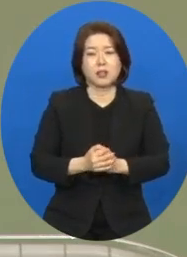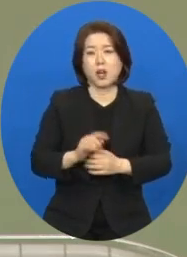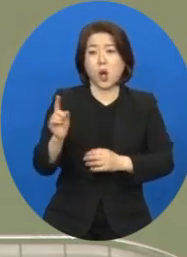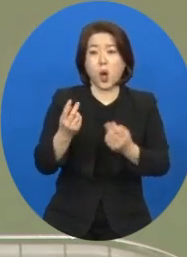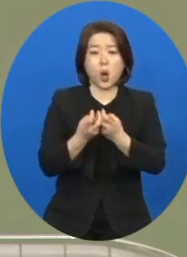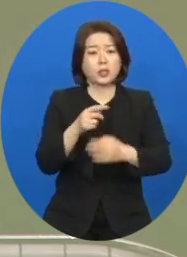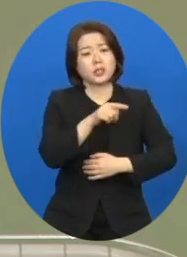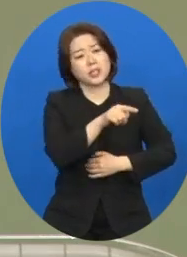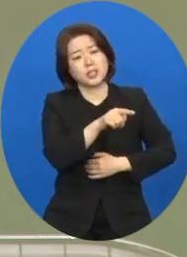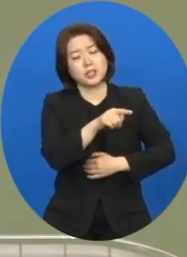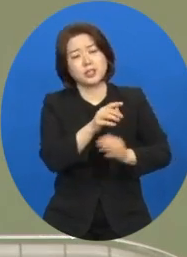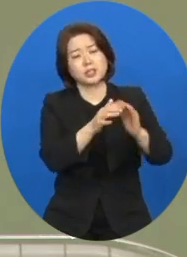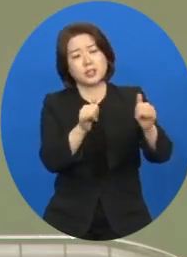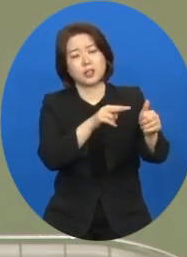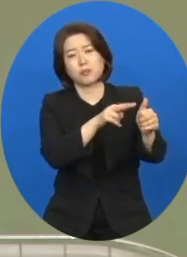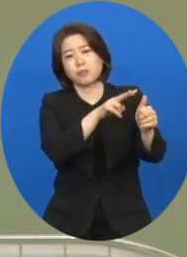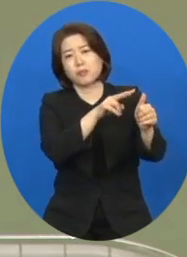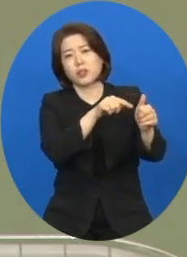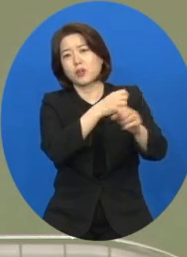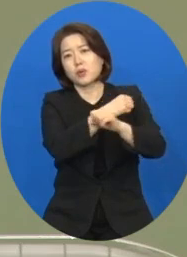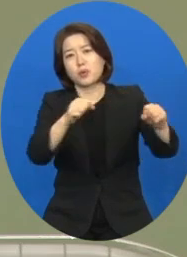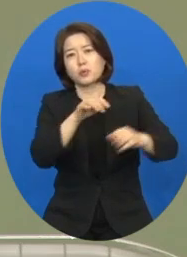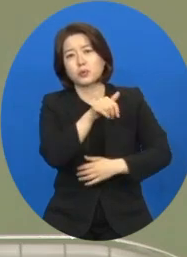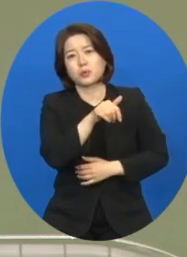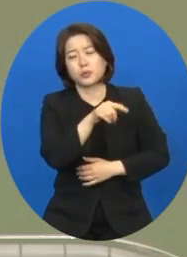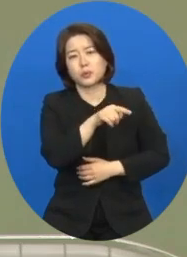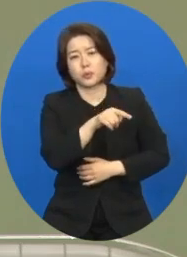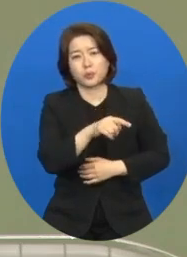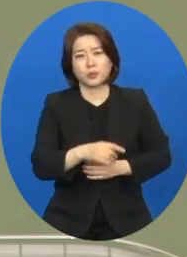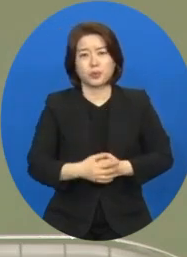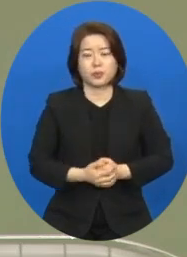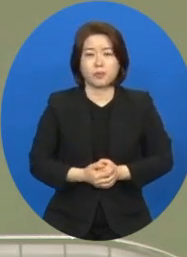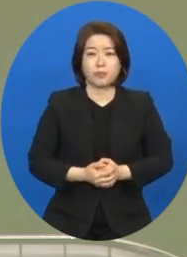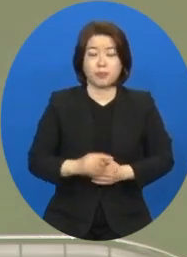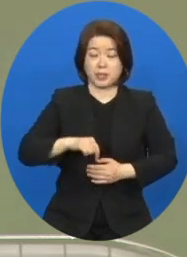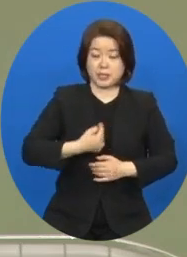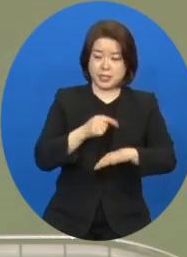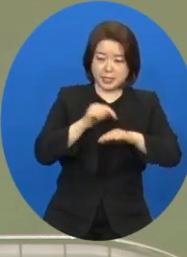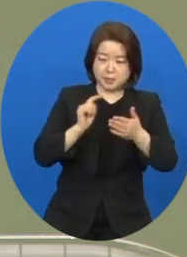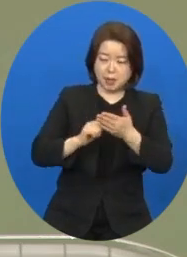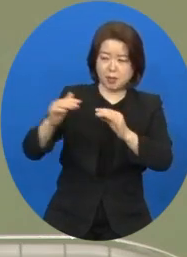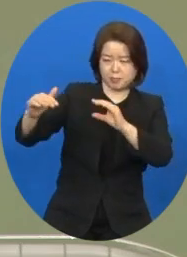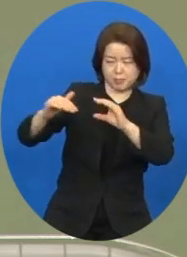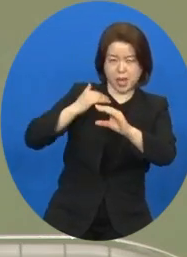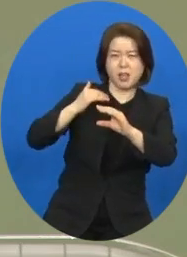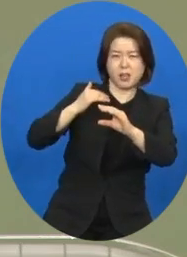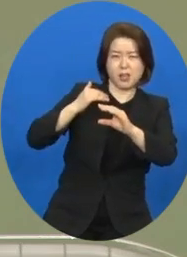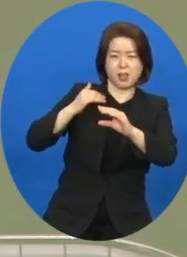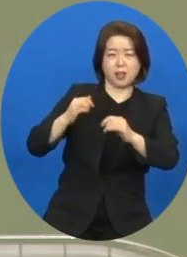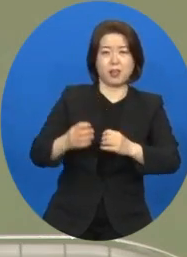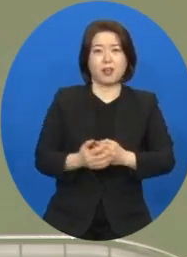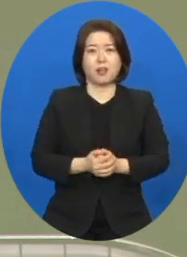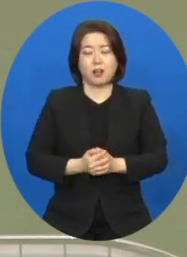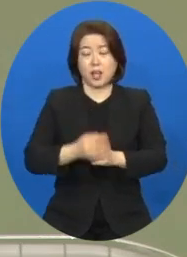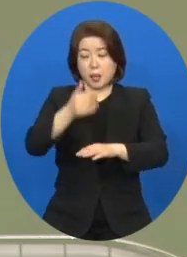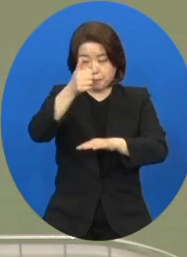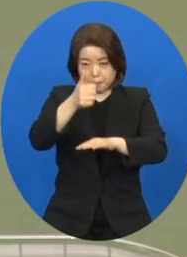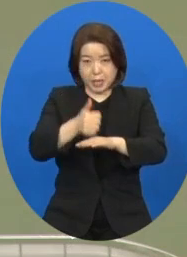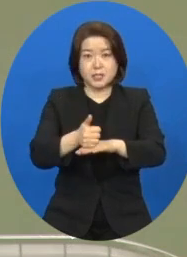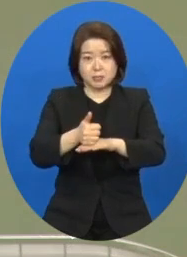어떻게 이 사람을 용서하라는 말이야. 그 자기 심정을 그렇게 쓰고 그리고 맨